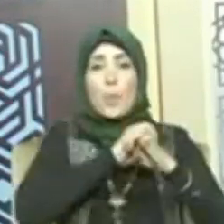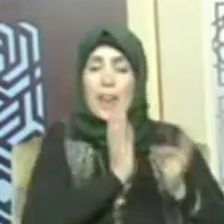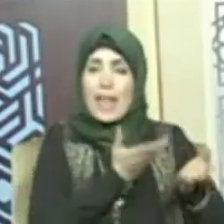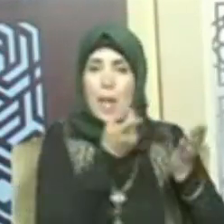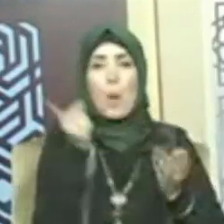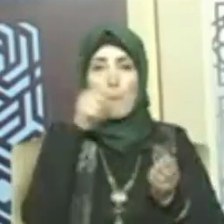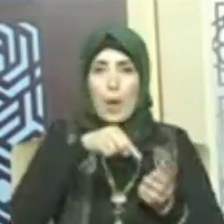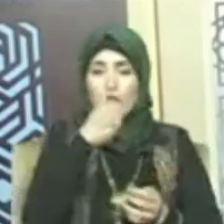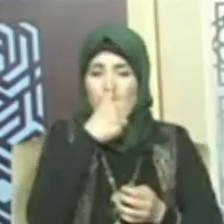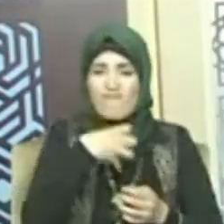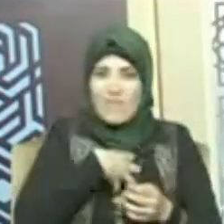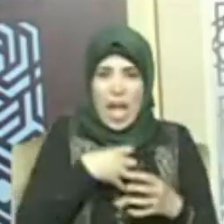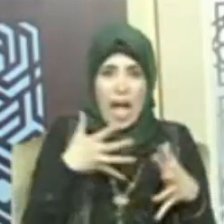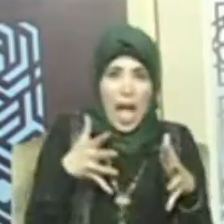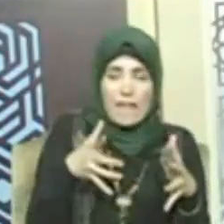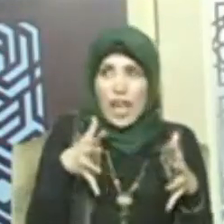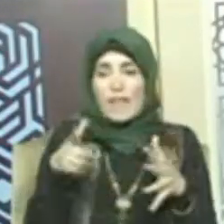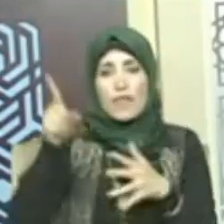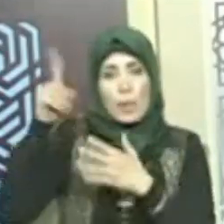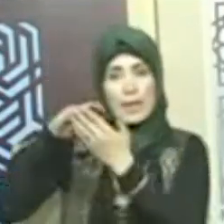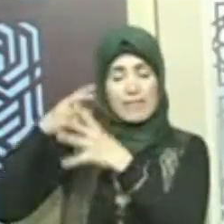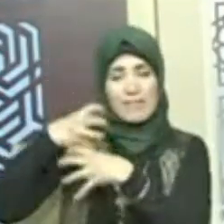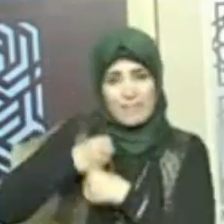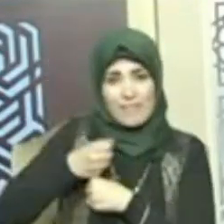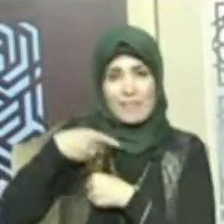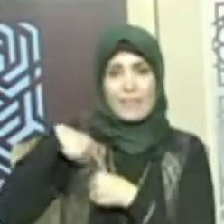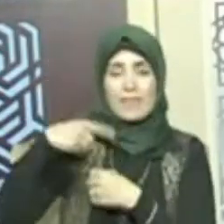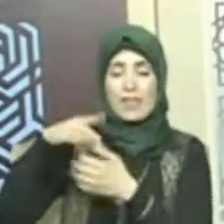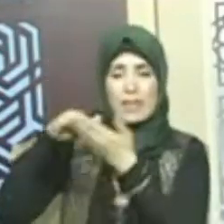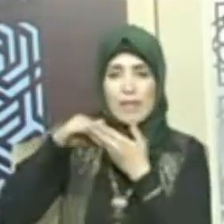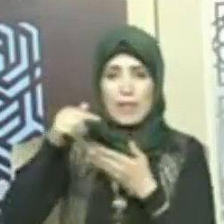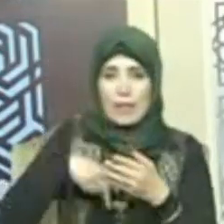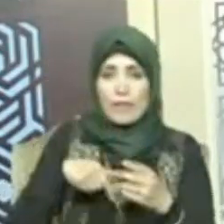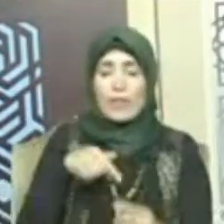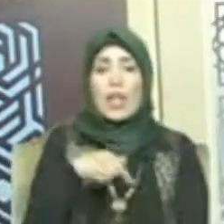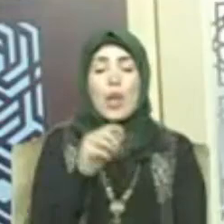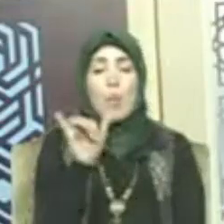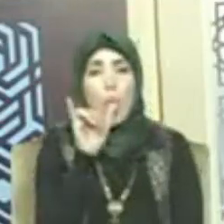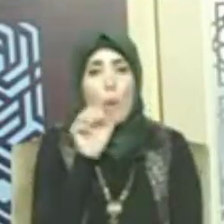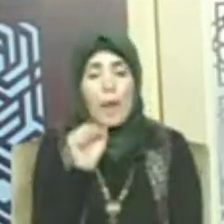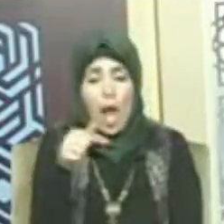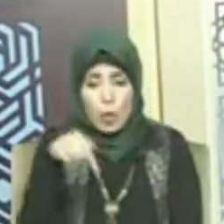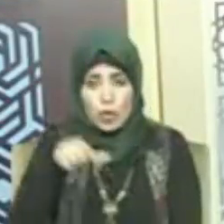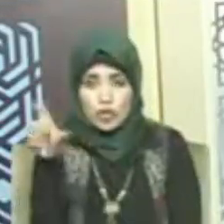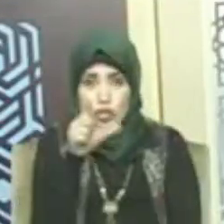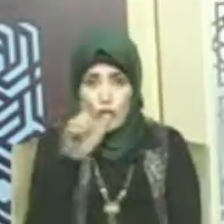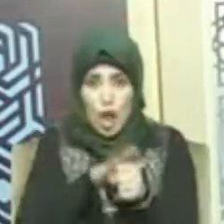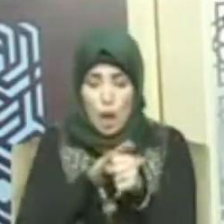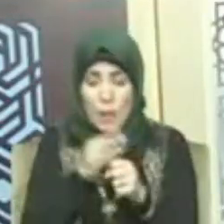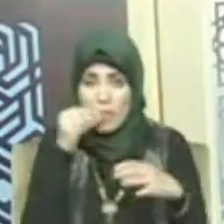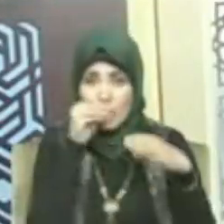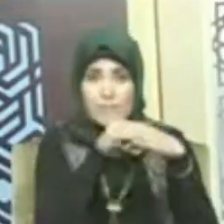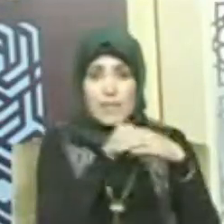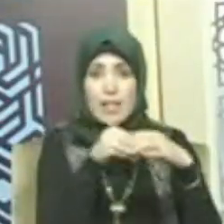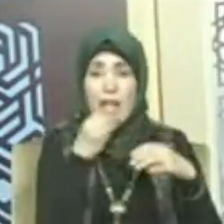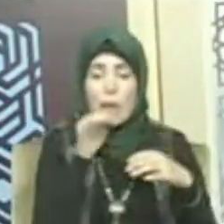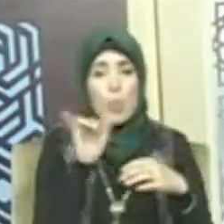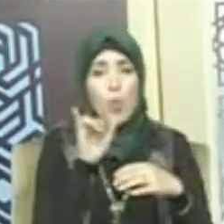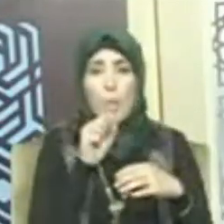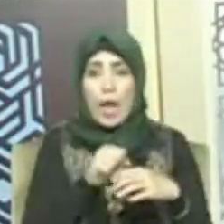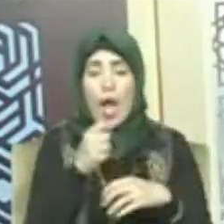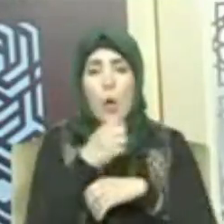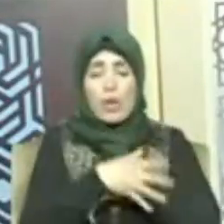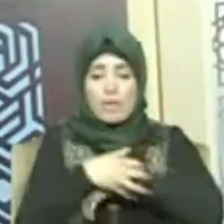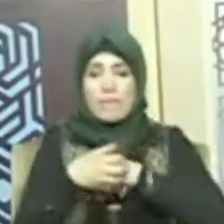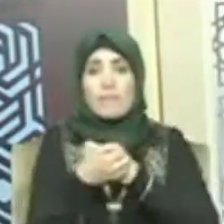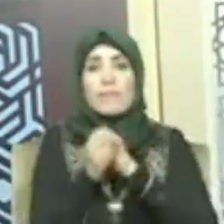الطعام، أطعموا الطعام، هذا شهر إطعام الطعام، أطعموا الطعام وأفشوا السلام